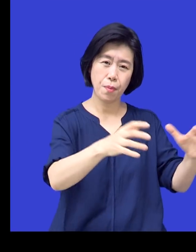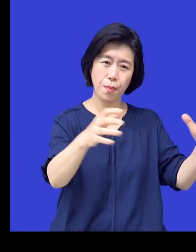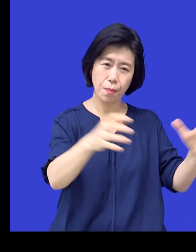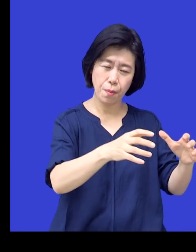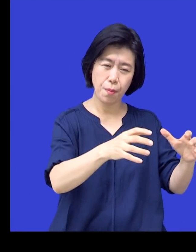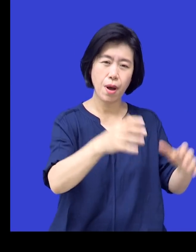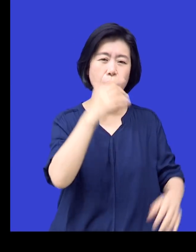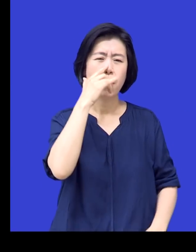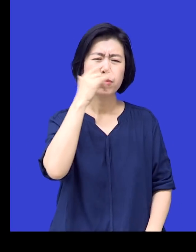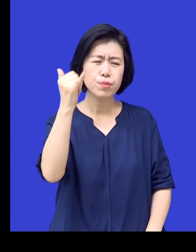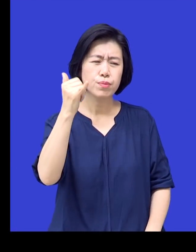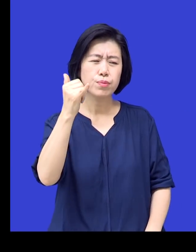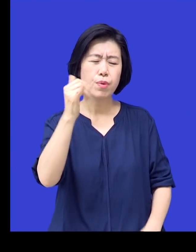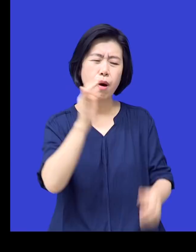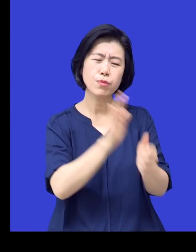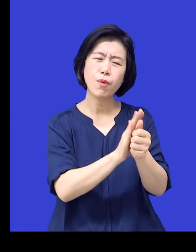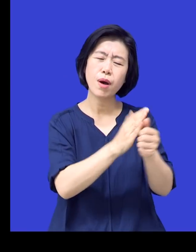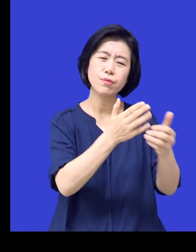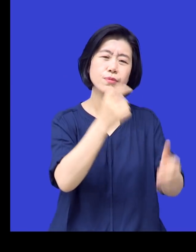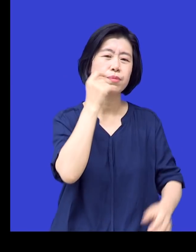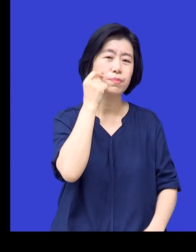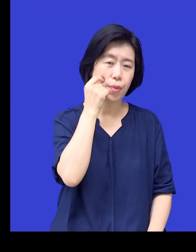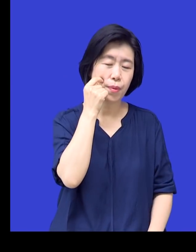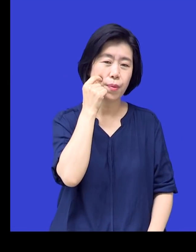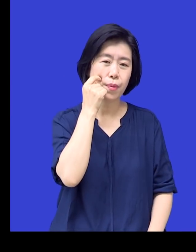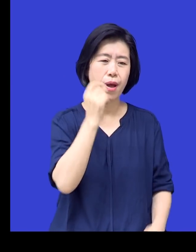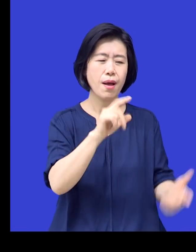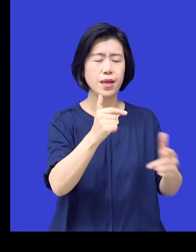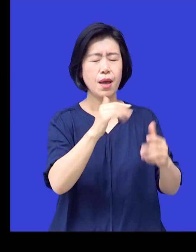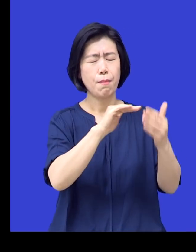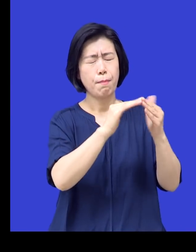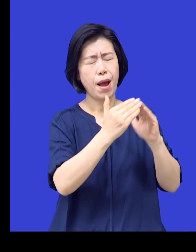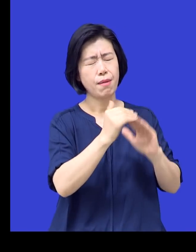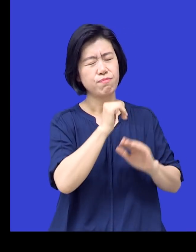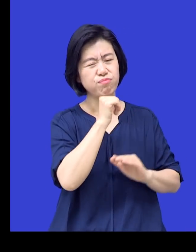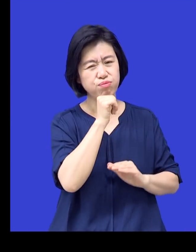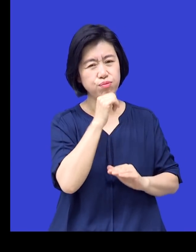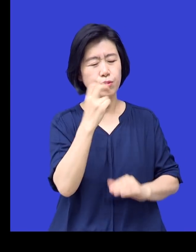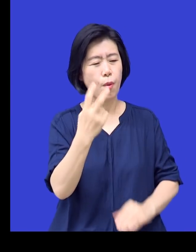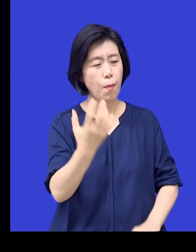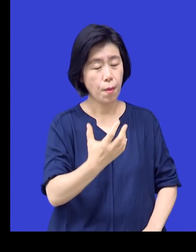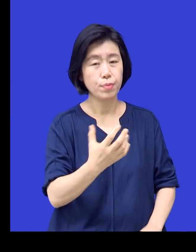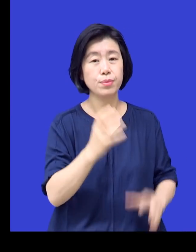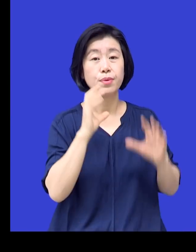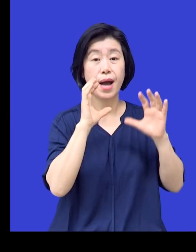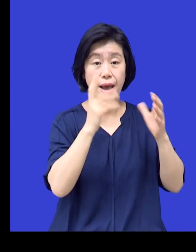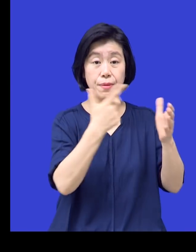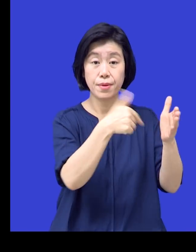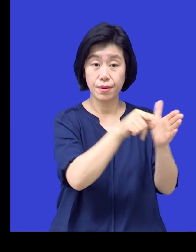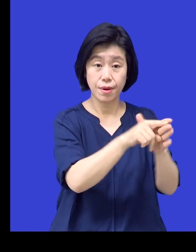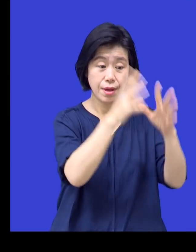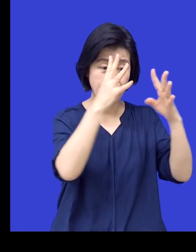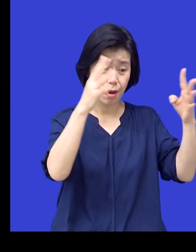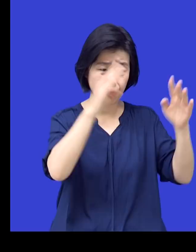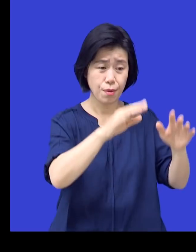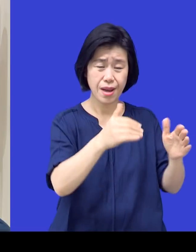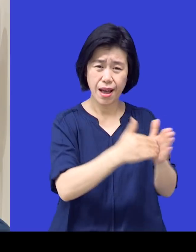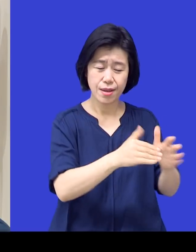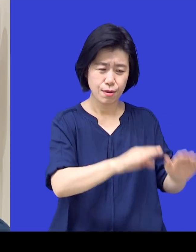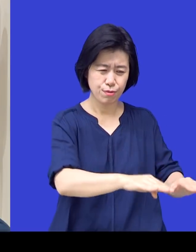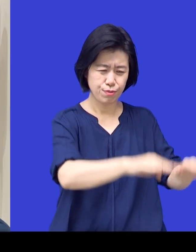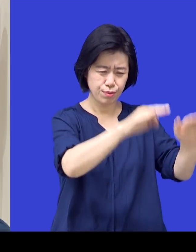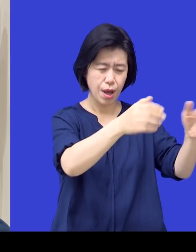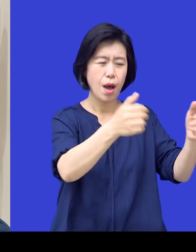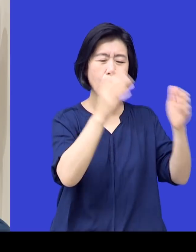할 수 없는 너무 가난한 아이들을 죽을 수밖에 없는 아이들을 대학교까지 양육하는 기관이다. 네.